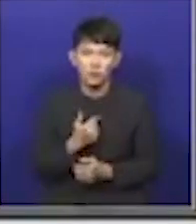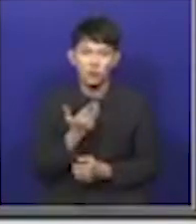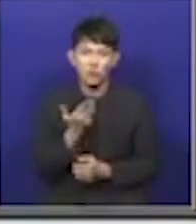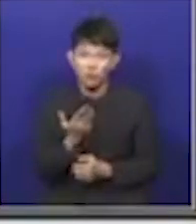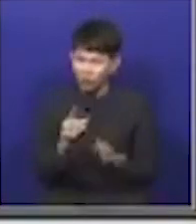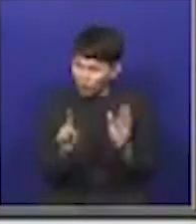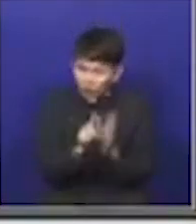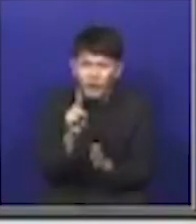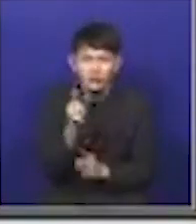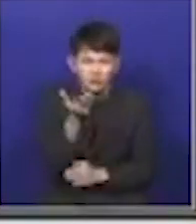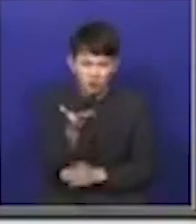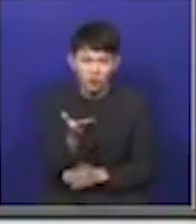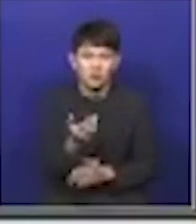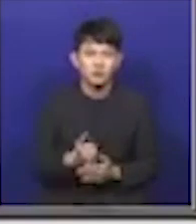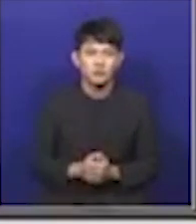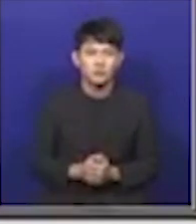ครั้งหนึ่งนะฮะ